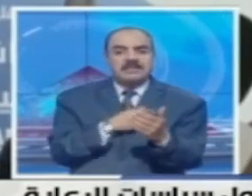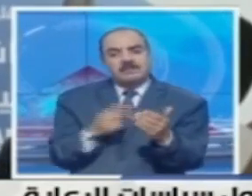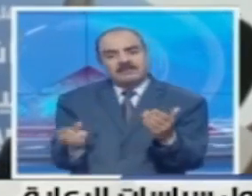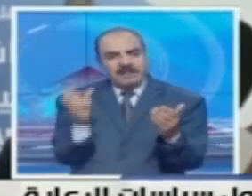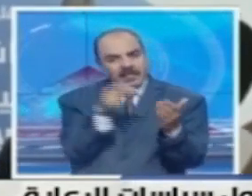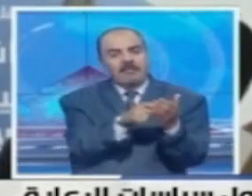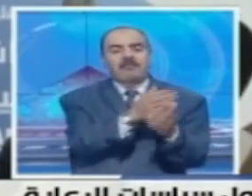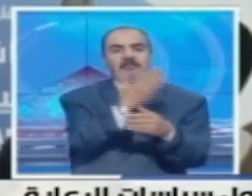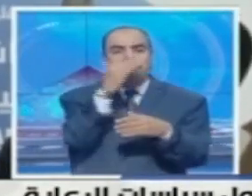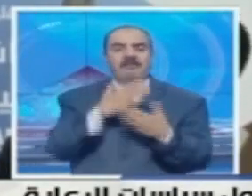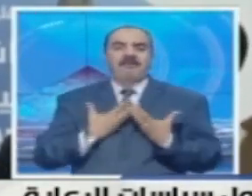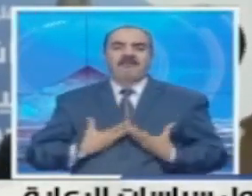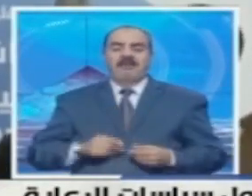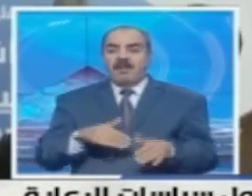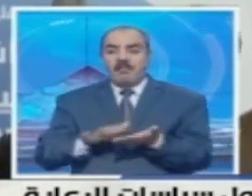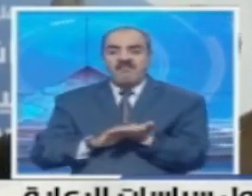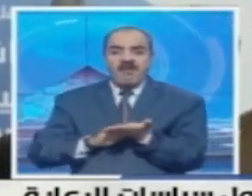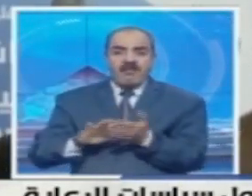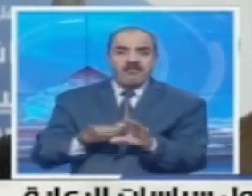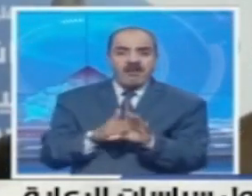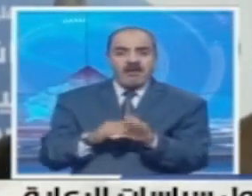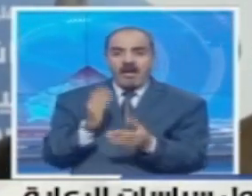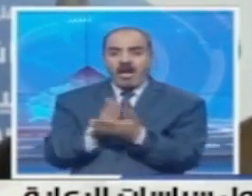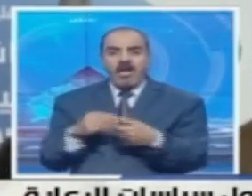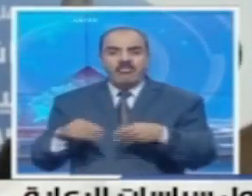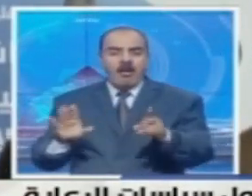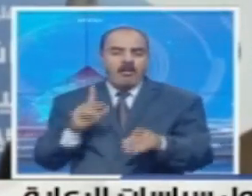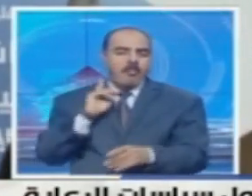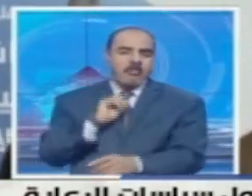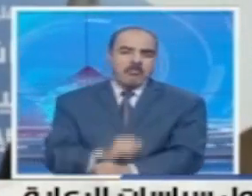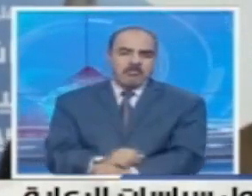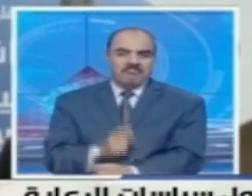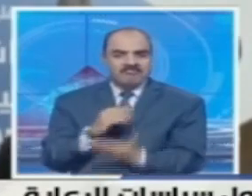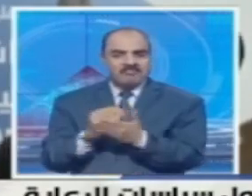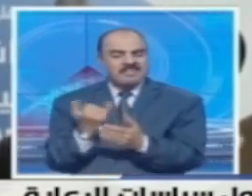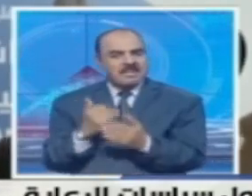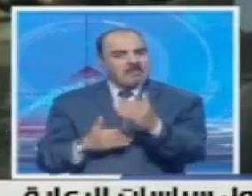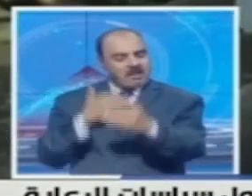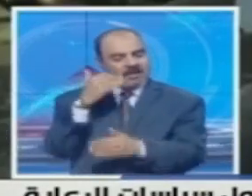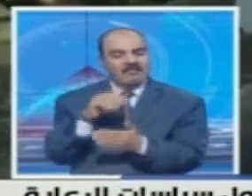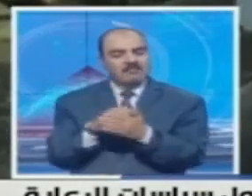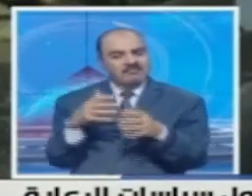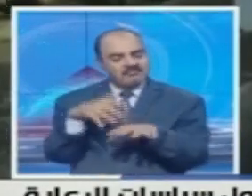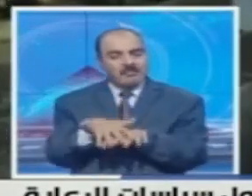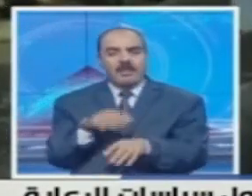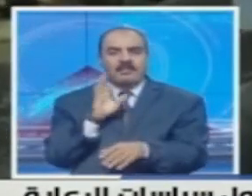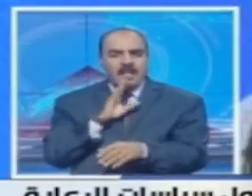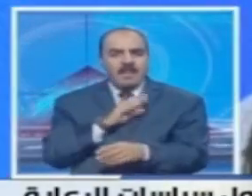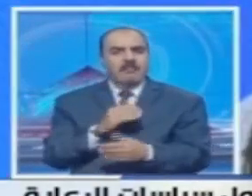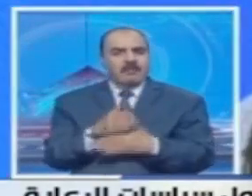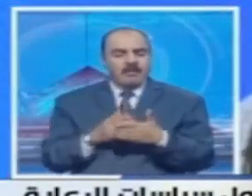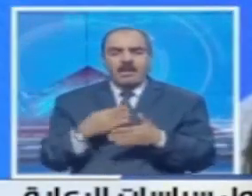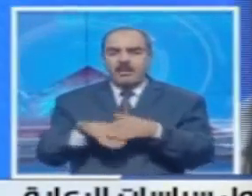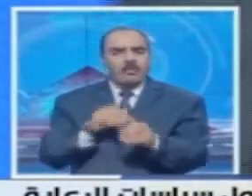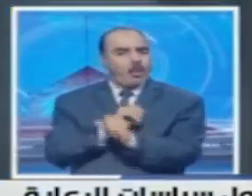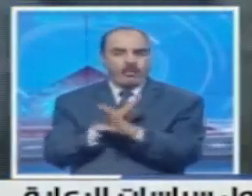هذه الفئة كريمة النسب بيبقى سهل بعد ذلك دمجه في الحياة. بالحديث